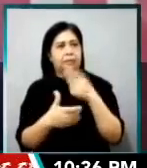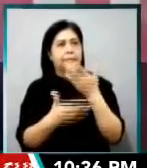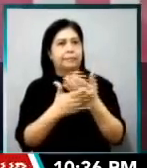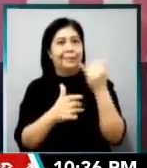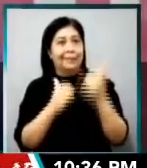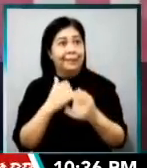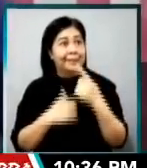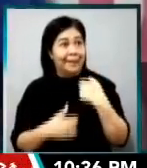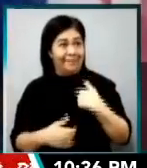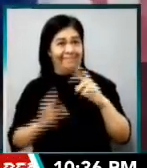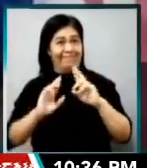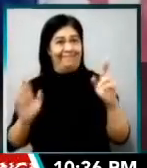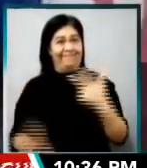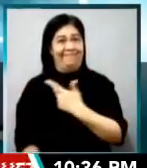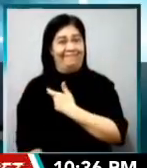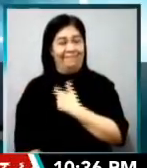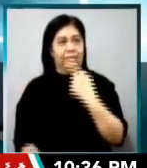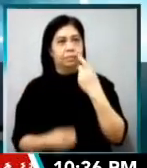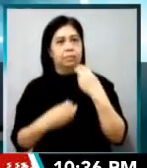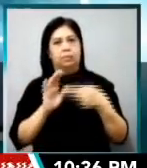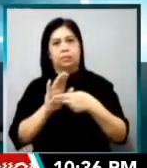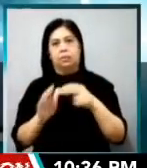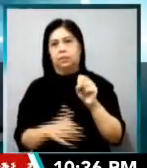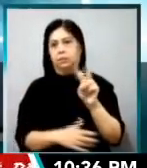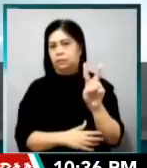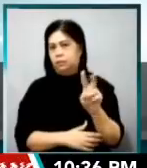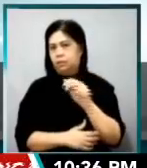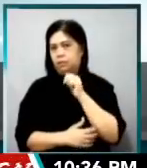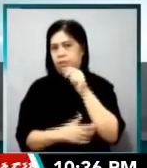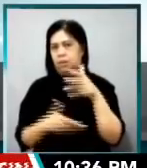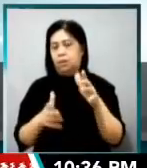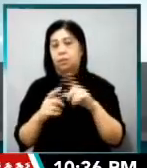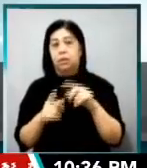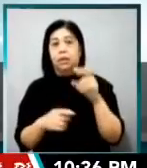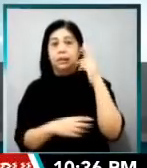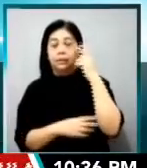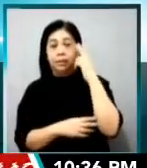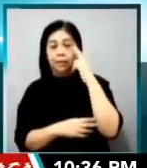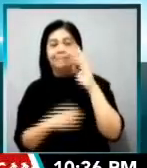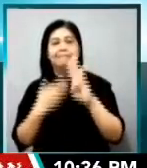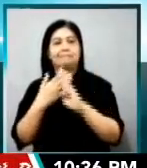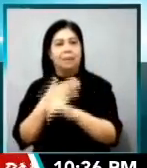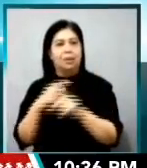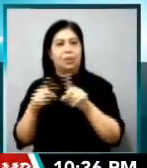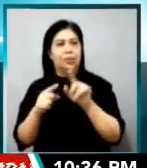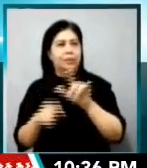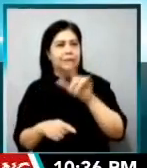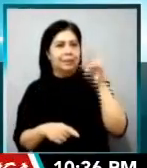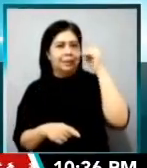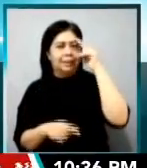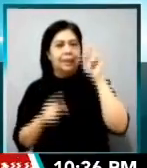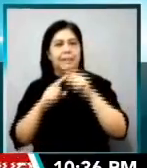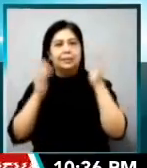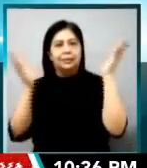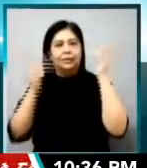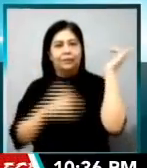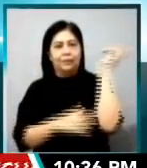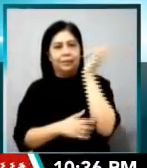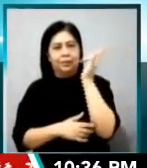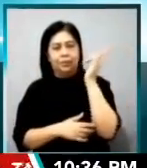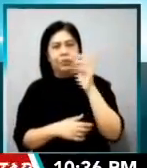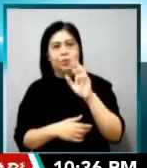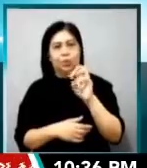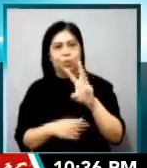ang mabakunahan tapos Sinovac pala. Si Richard Son, balik na rin sana sa Saudi bilang service crew. Wala pa akong bakuna sa